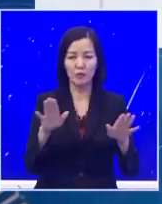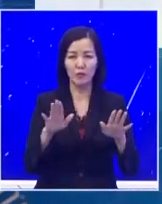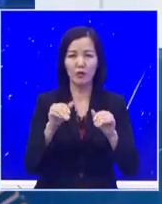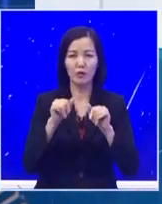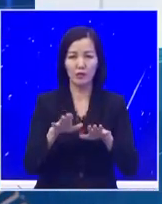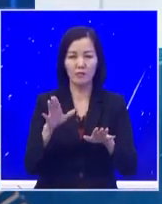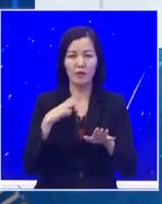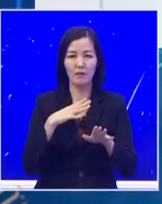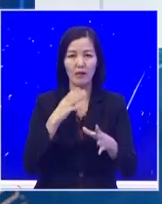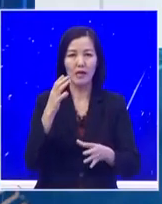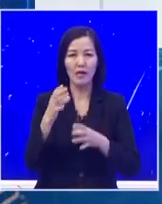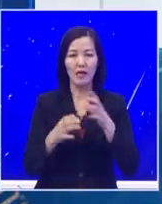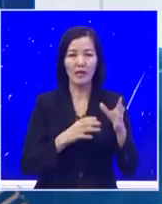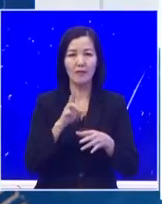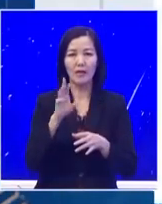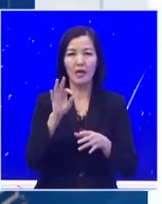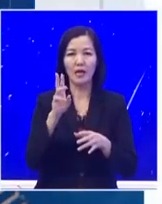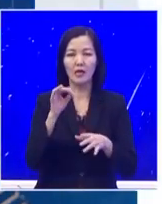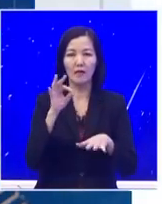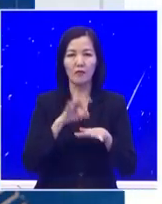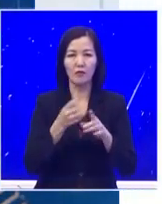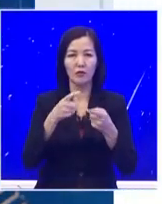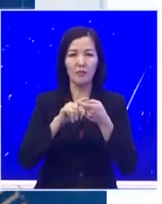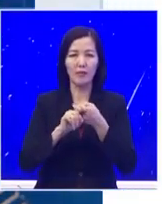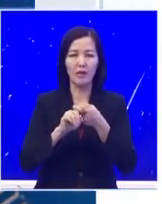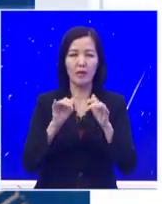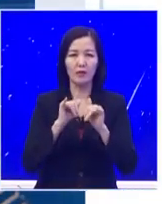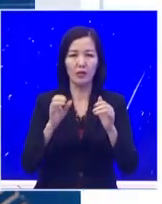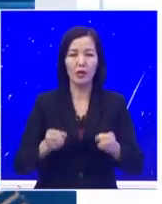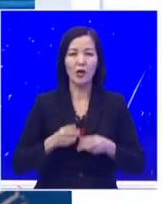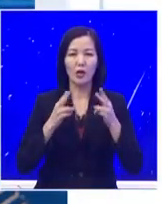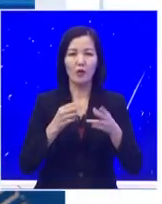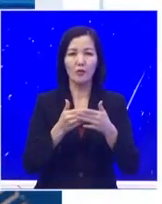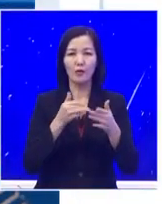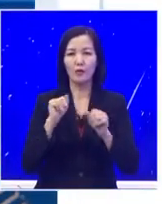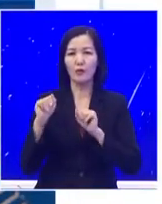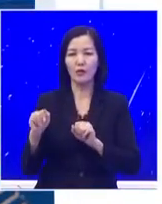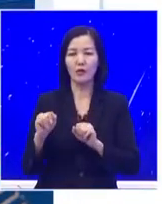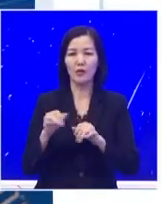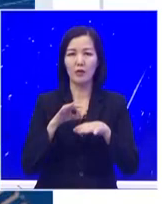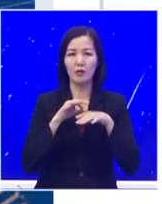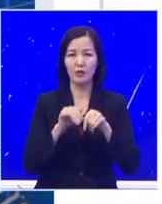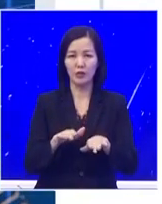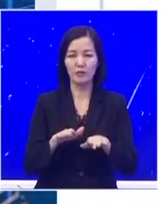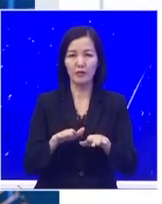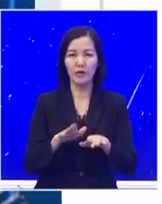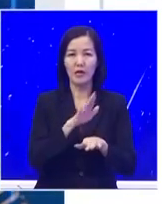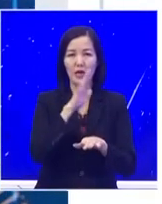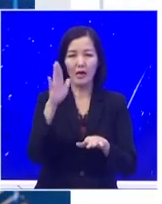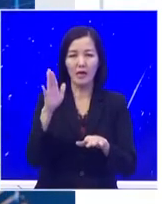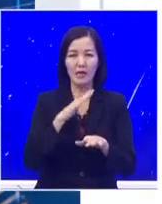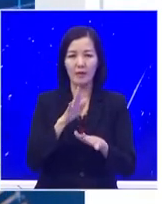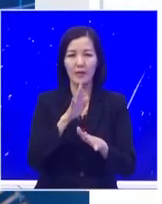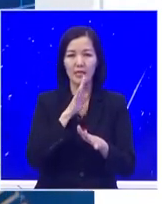қабылдадым. Бұл әлемде коронавирустың таралуына байланысты қауіпсіздік шарасы үшін жасалып отыр. Ардақты аналар мен аруларға